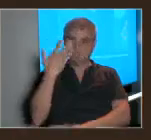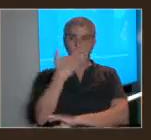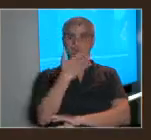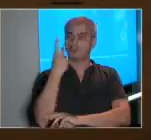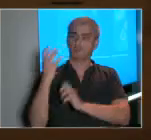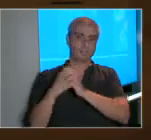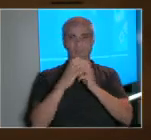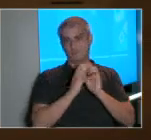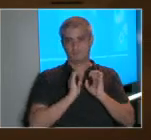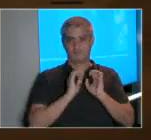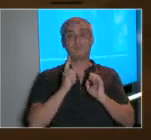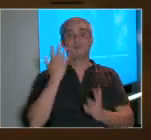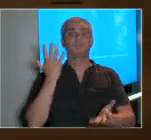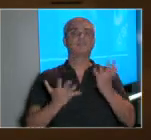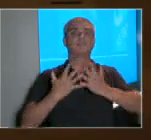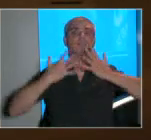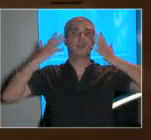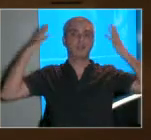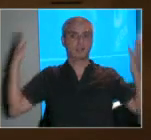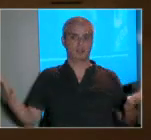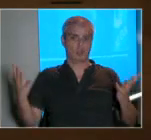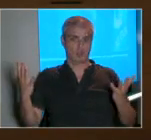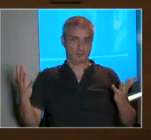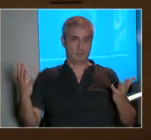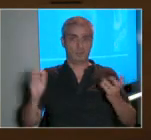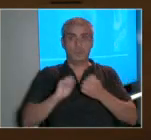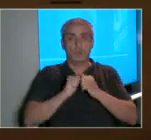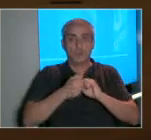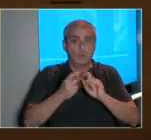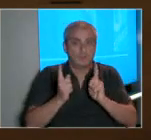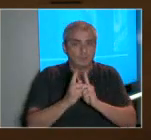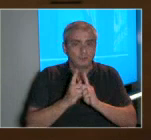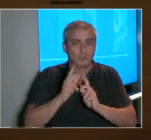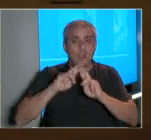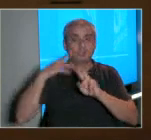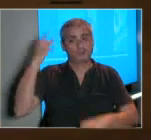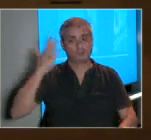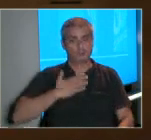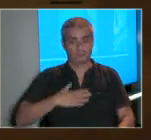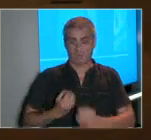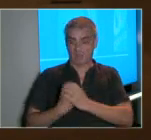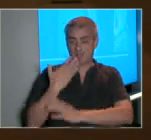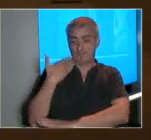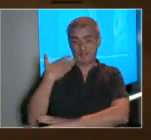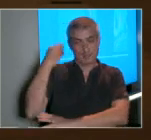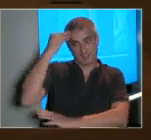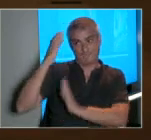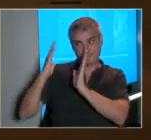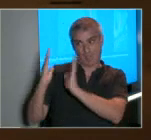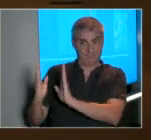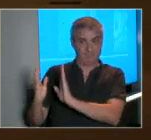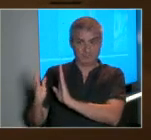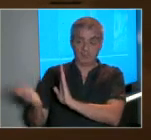מדינות לשני עמים. וזה הבדל תהומי. או בקיצור, הרשות שואפת להקים מדינת לאום